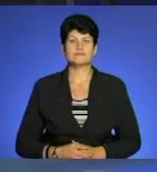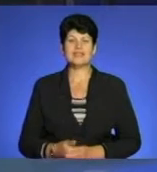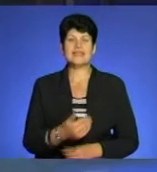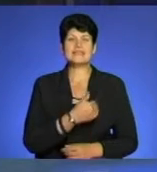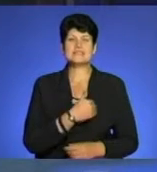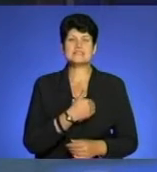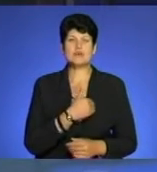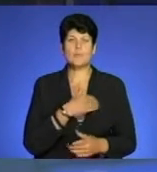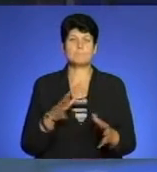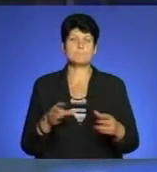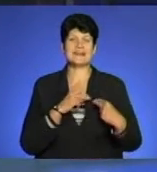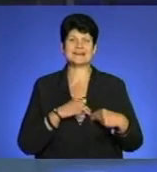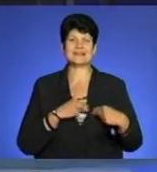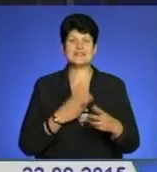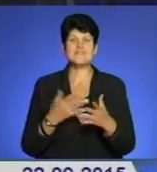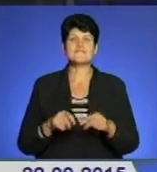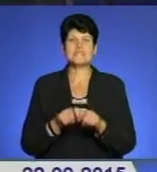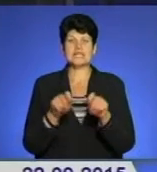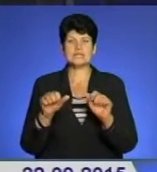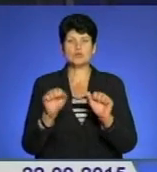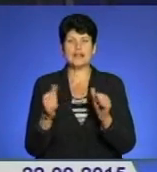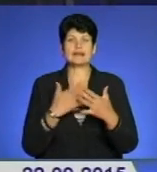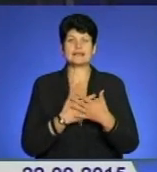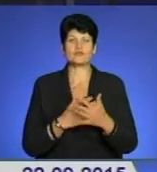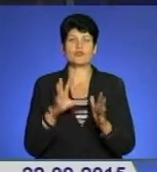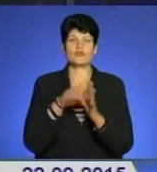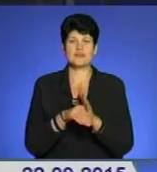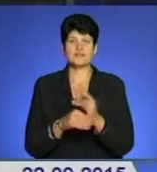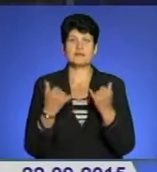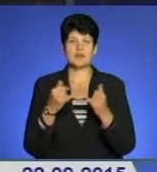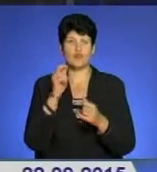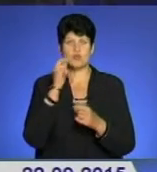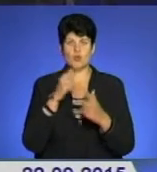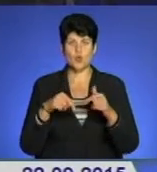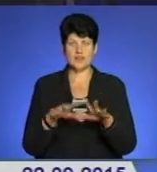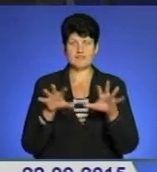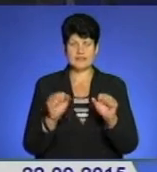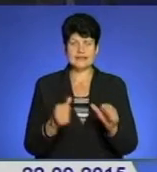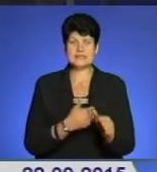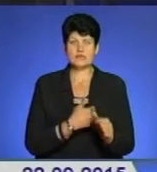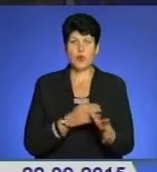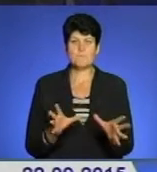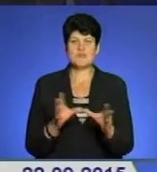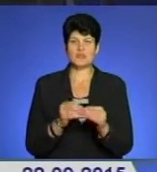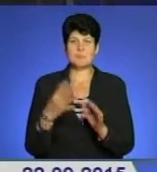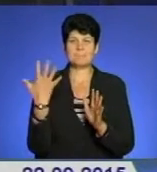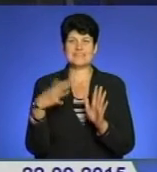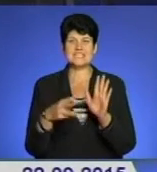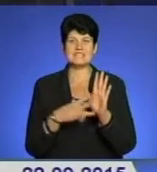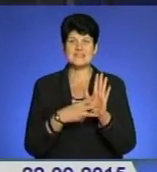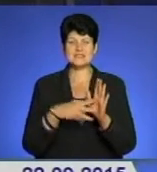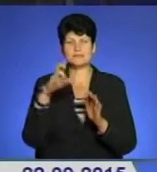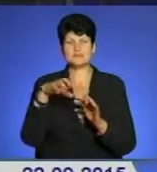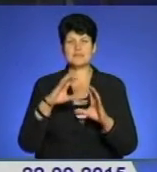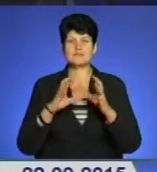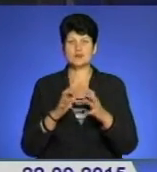Ініціативу «Партнерство відкритий уряд» активно впроваджують відтепер і в українських органах влади. Ініціатива об'єднує 58 країн світу і